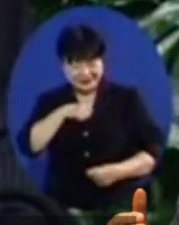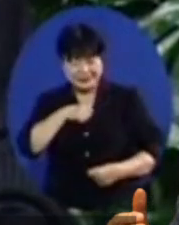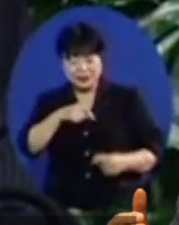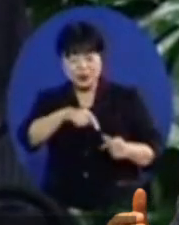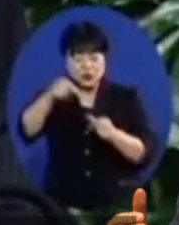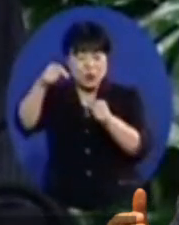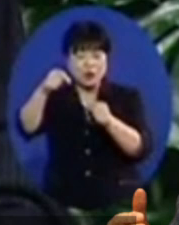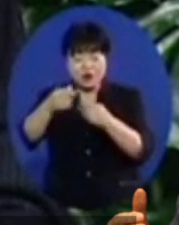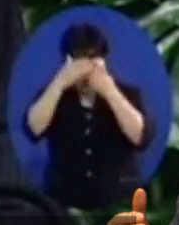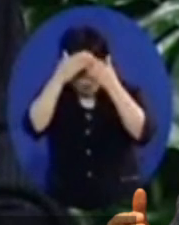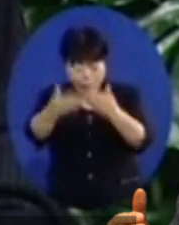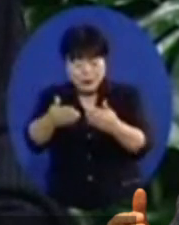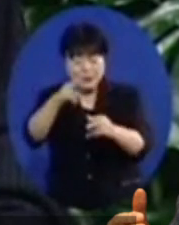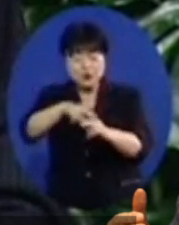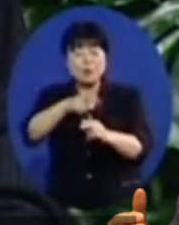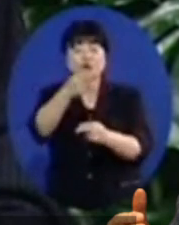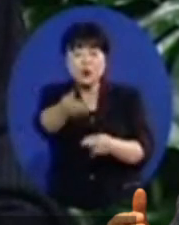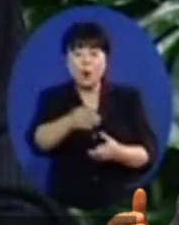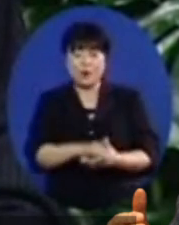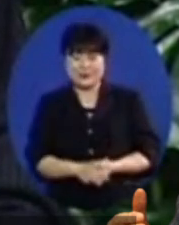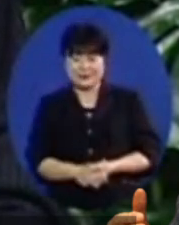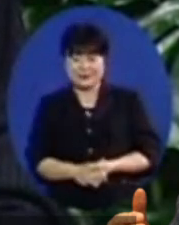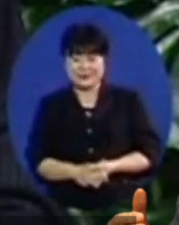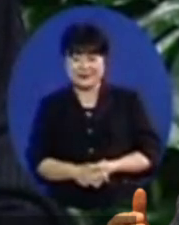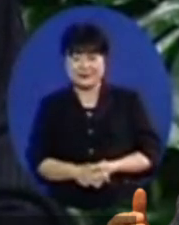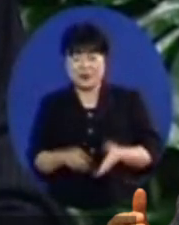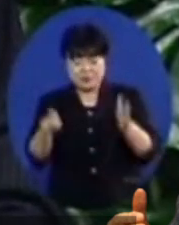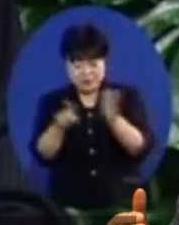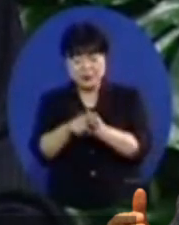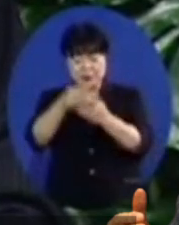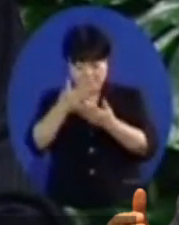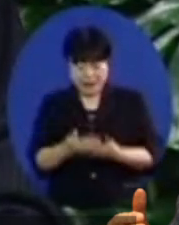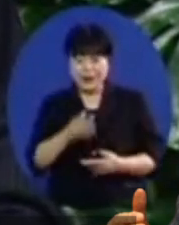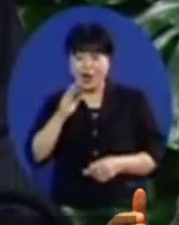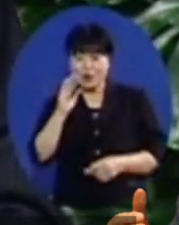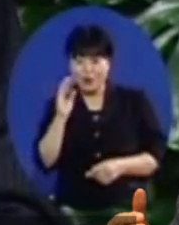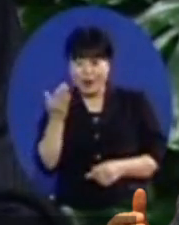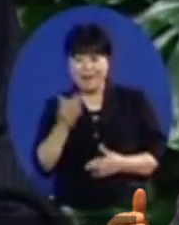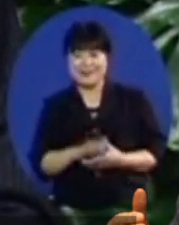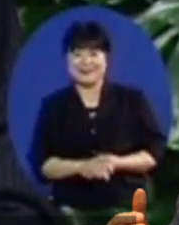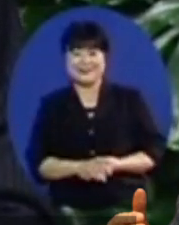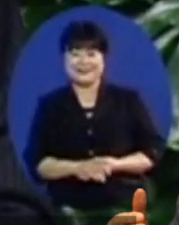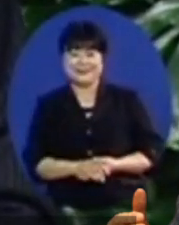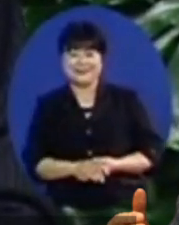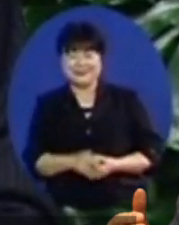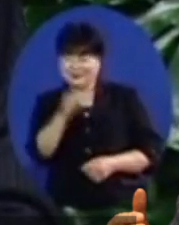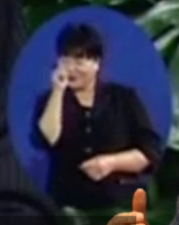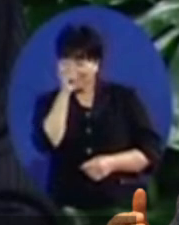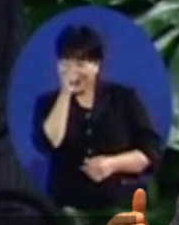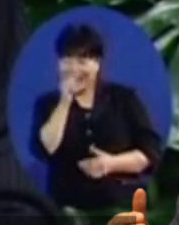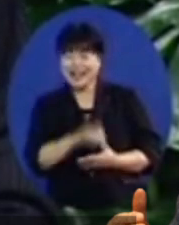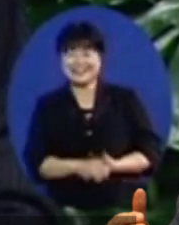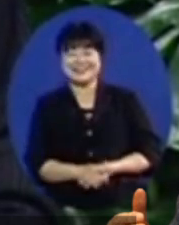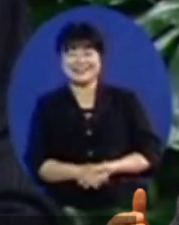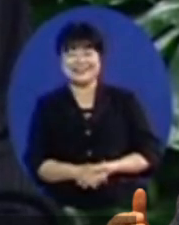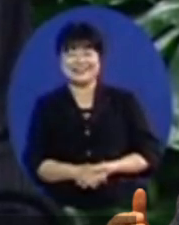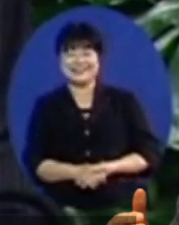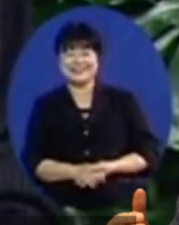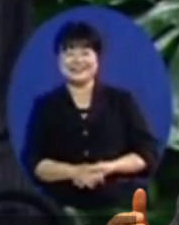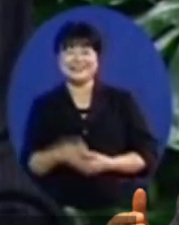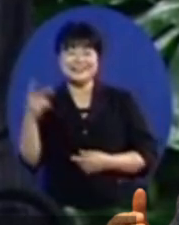구원을 공짜로 주는 거예요. 믿음으로 받으라는 것입니다. 얼마나 좋습니까?